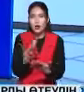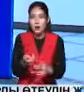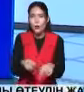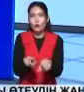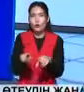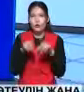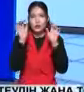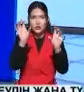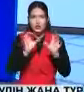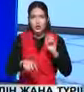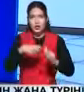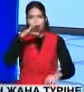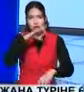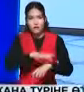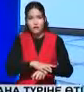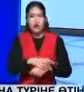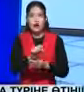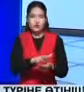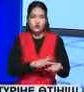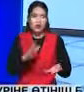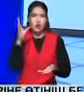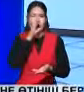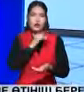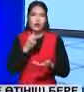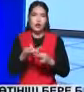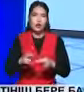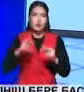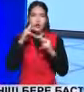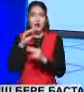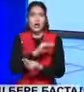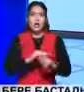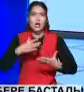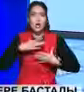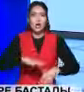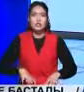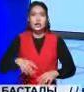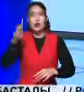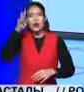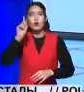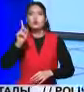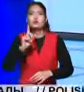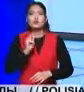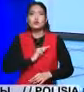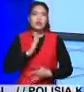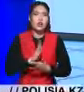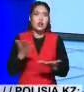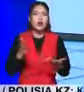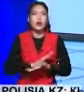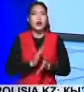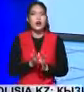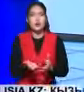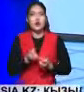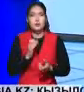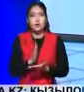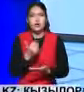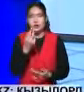ұқсас заң бұзу фактілерін тізсең жалғаса береді. Биыл сол қателікті қайталамас үшін құзырлылар не істейді? Қандай шара қолданып жатыр?